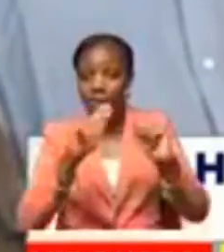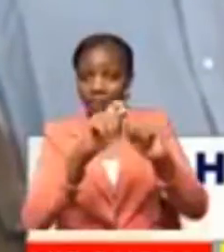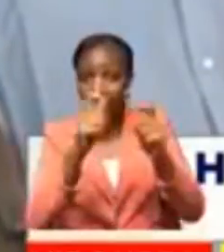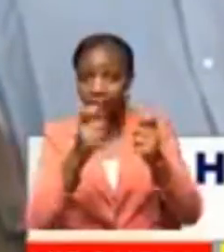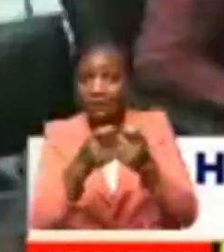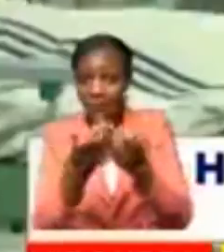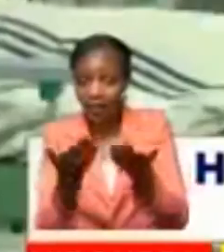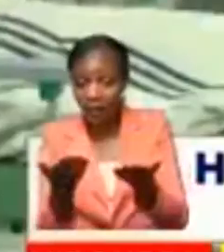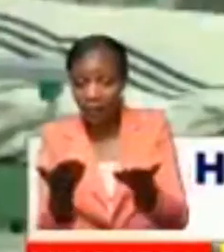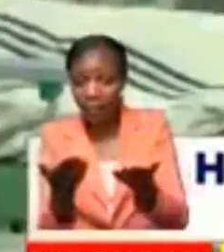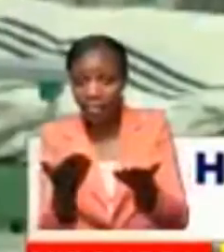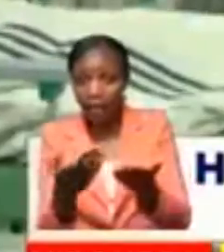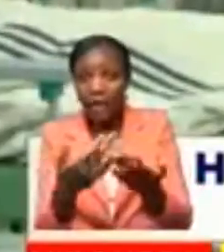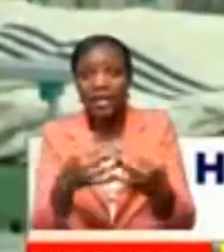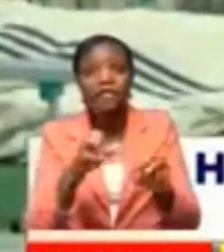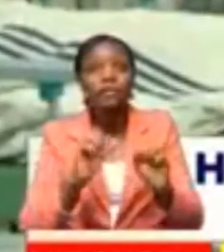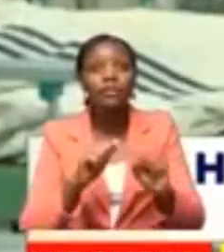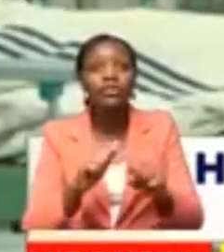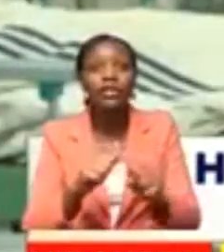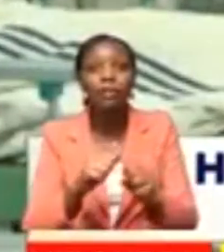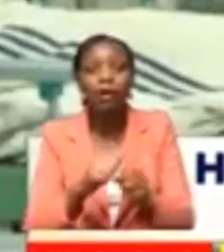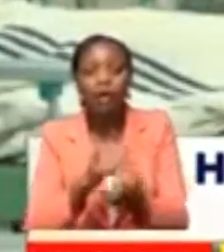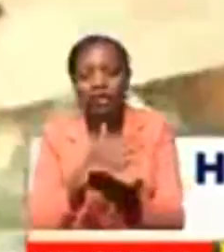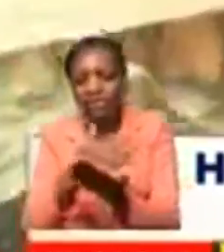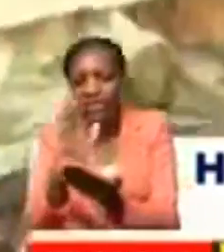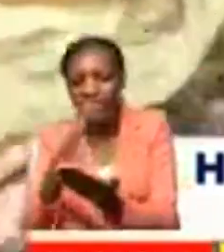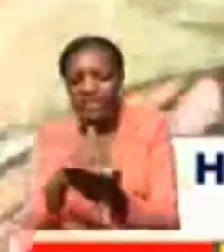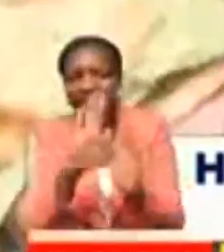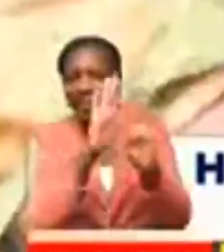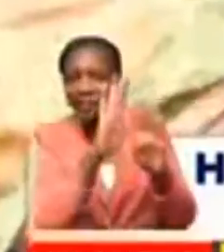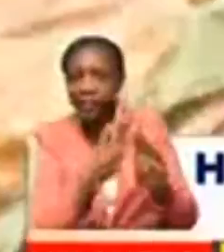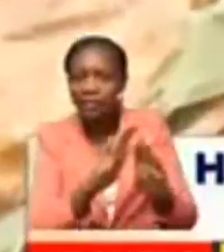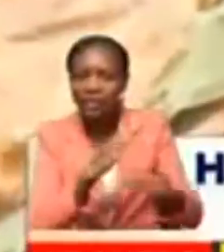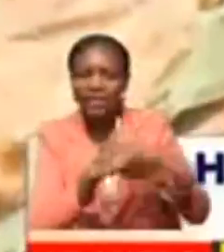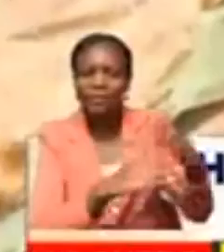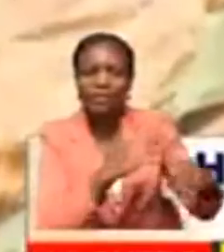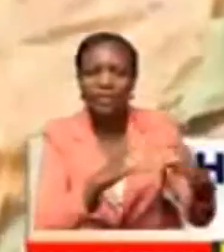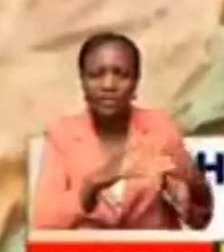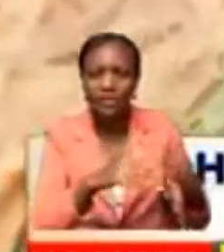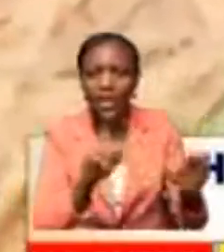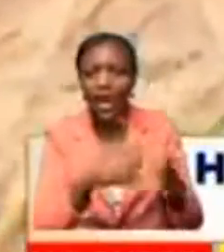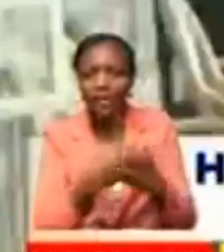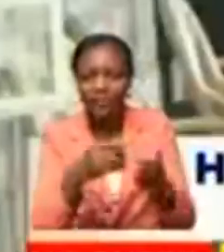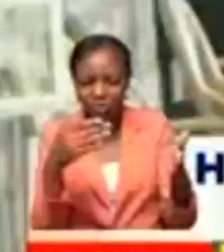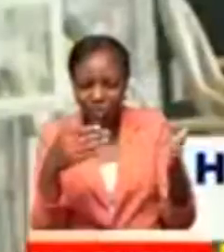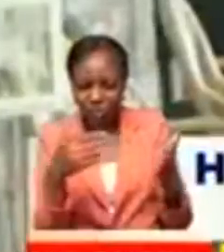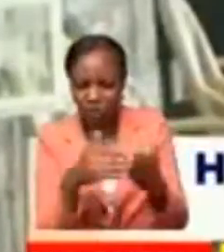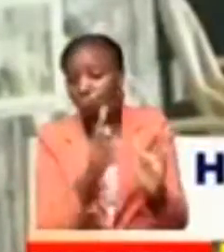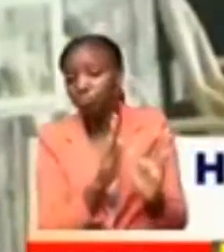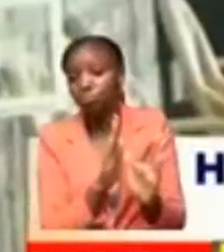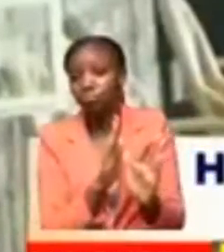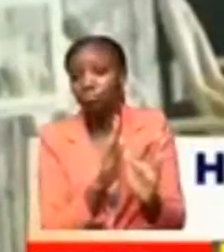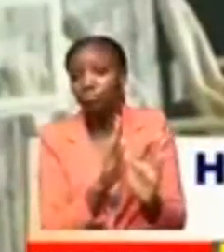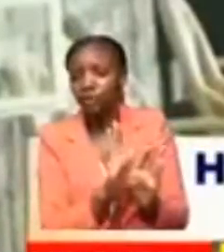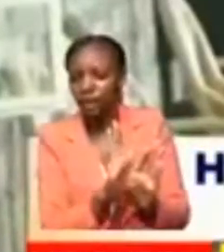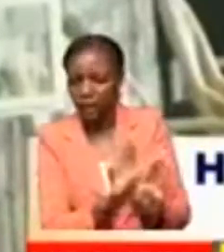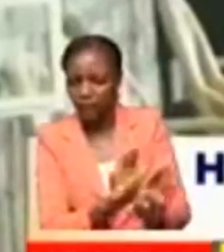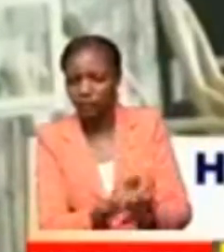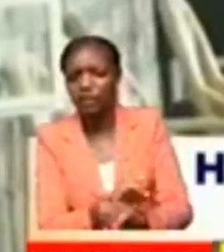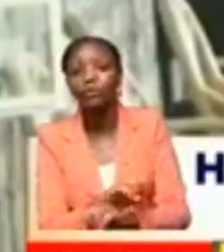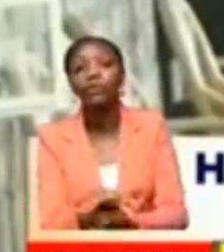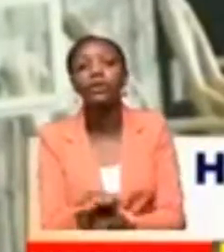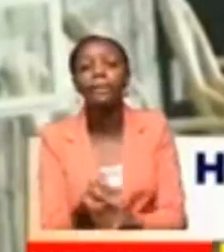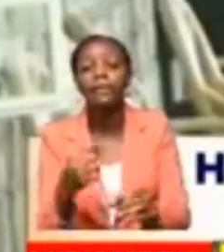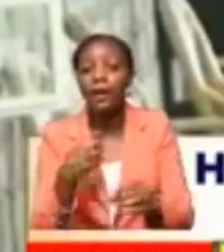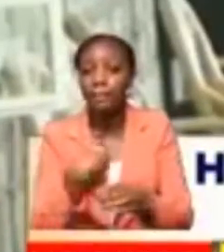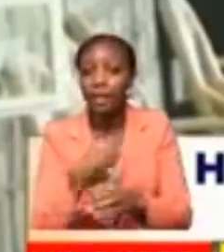kushughulikia corona angalabu kusambaza vifaa itajika kwa wananchi ili kuzuia corona. Mimi ningependa kuomba